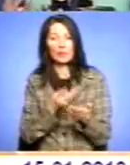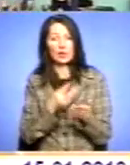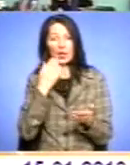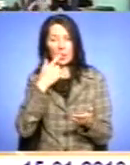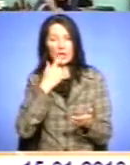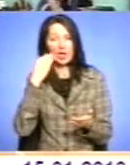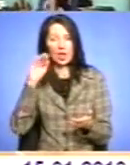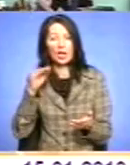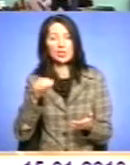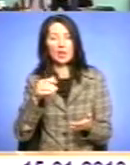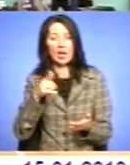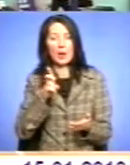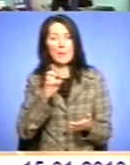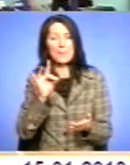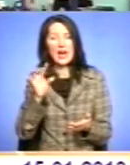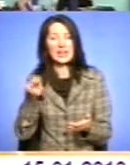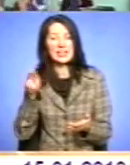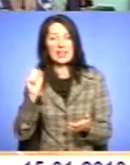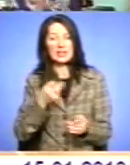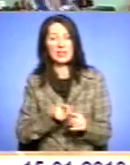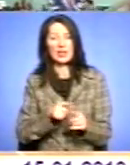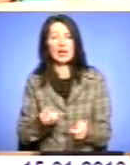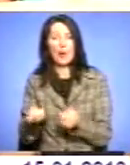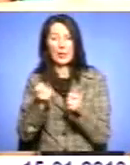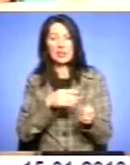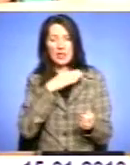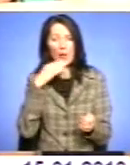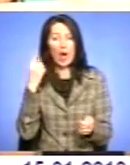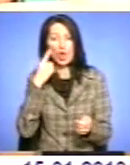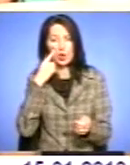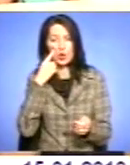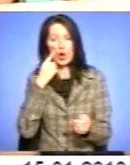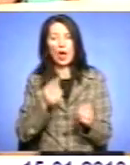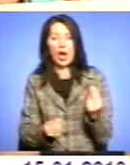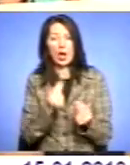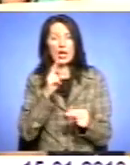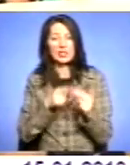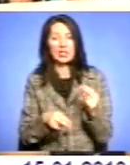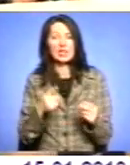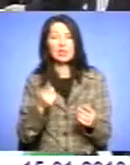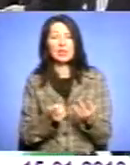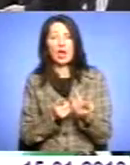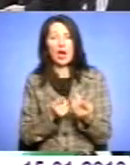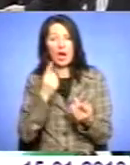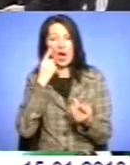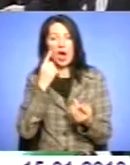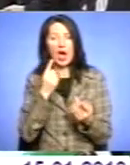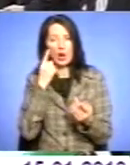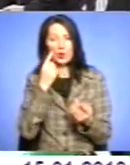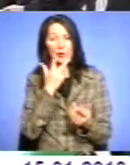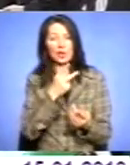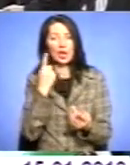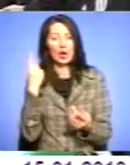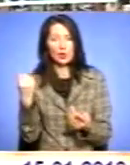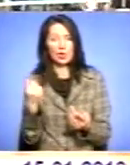яка принесла під час гри найбільше переможних очок. Таким чином, гра закінчилася з рахунком у перший день змагань 3-1, у